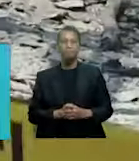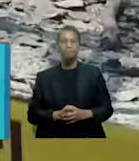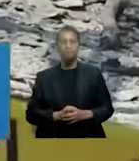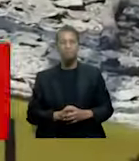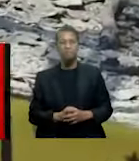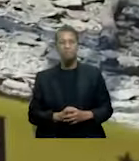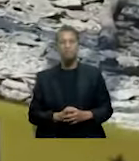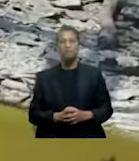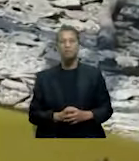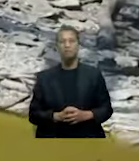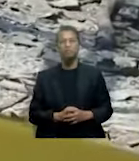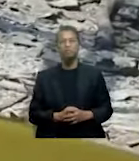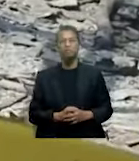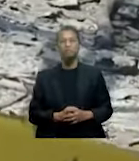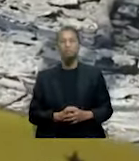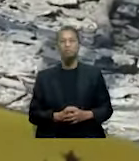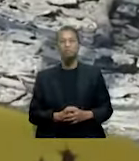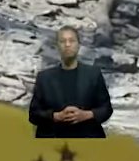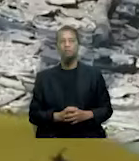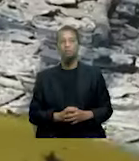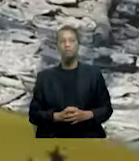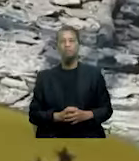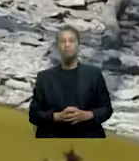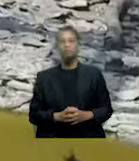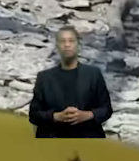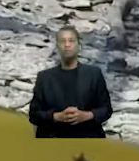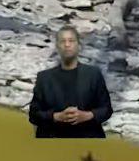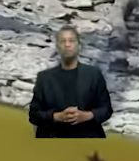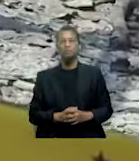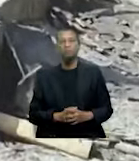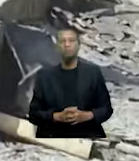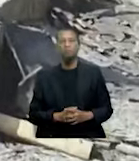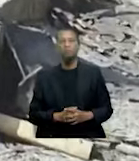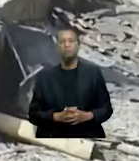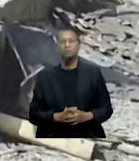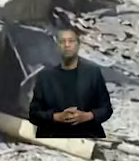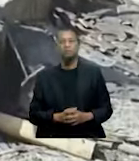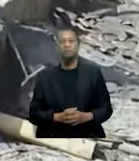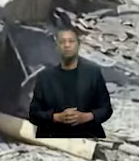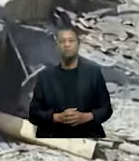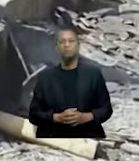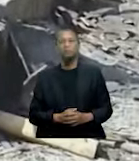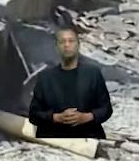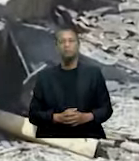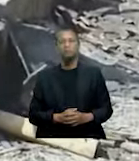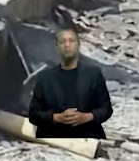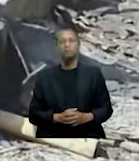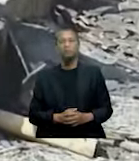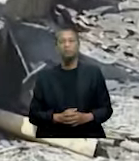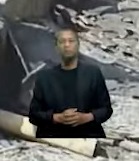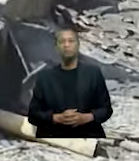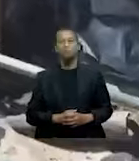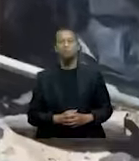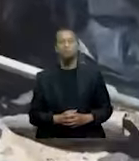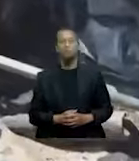memaafkan perbuatan anaknya. Polisi pun mengimbau warga untuk tidak terlibat judi online dan melaporkan jika menemukan adanya judi online.